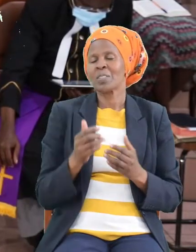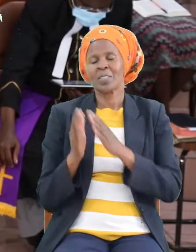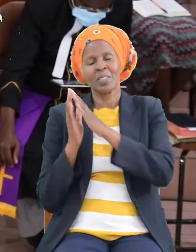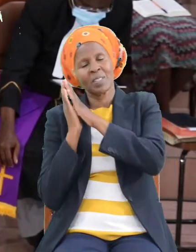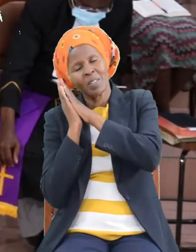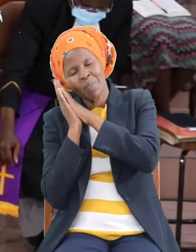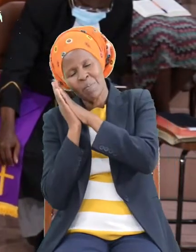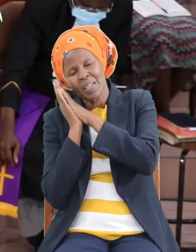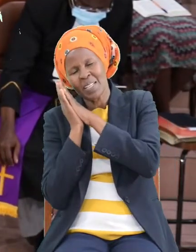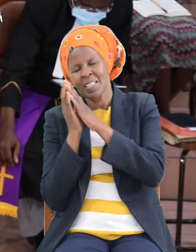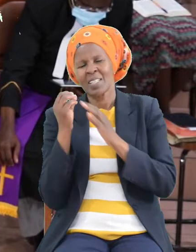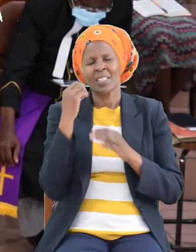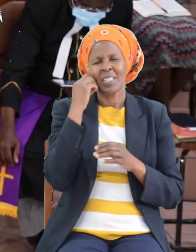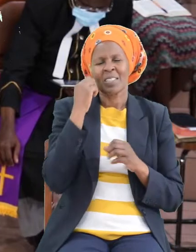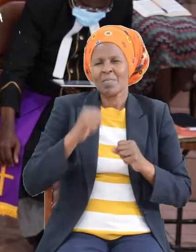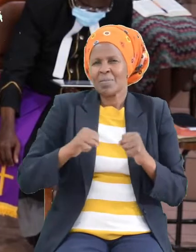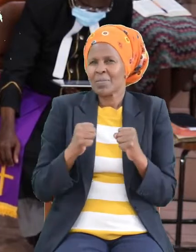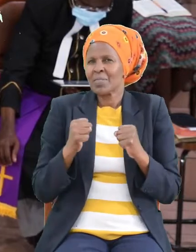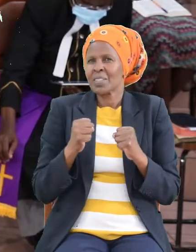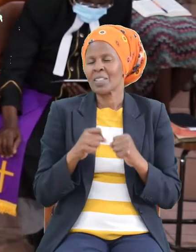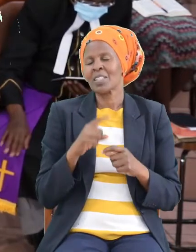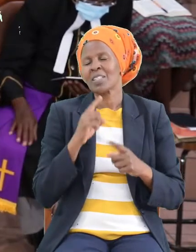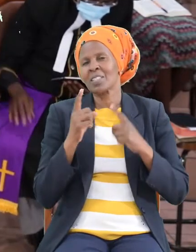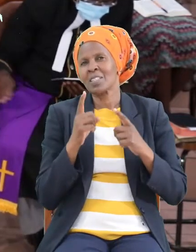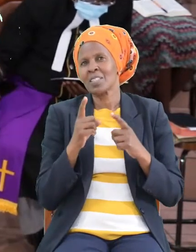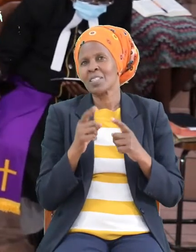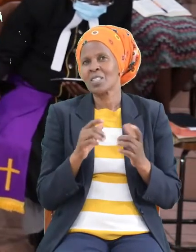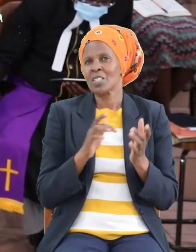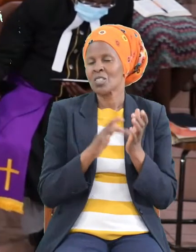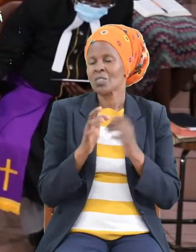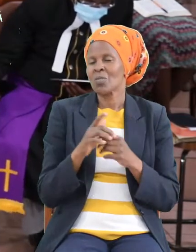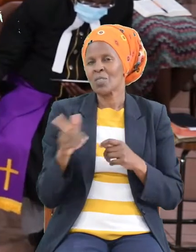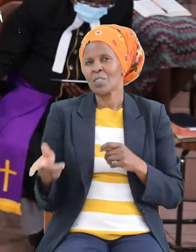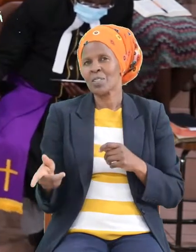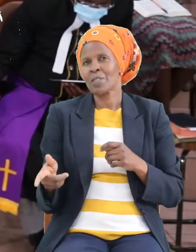kitandani hawezi homa, na mara wakamwambia habari zake.